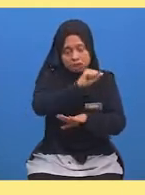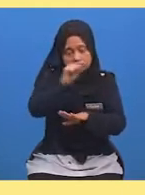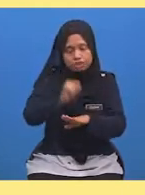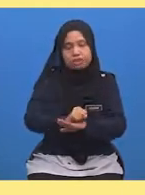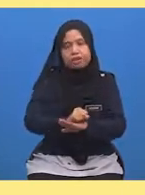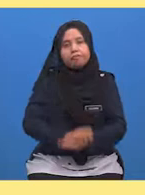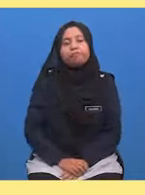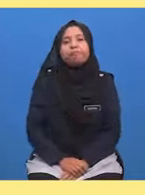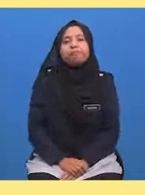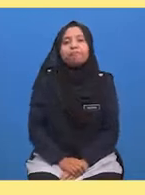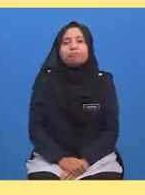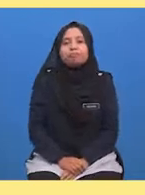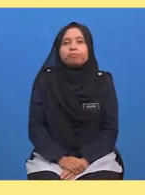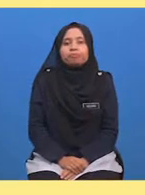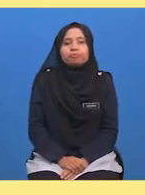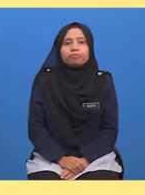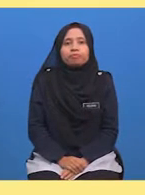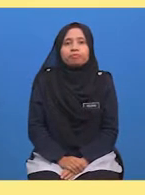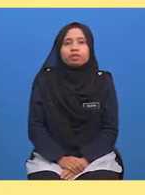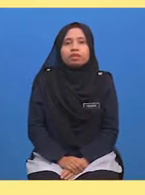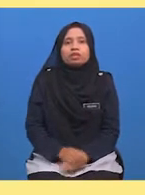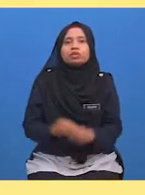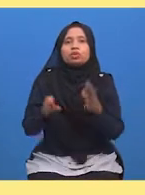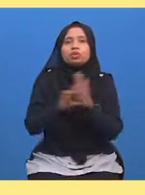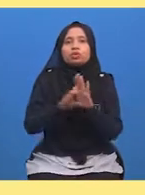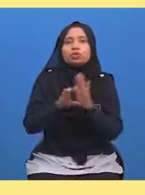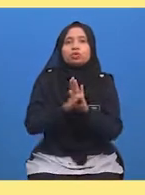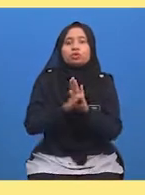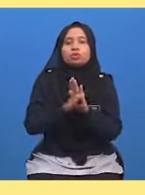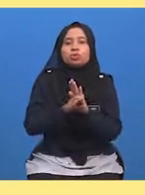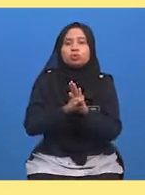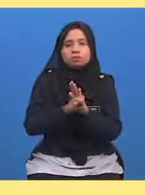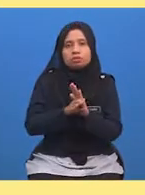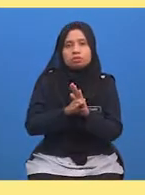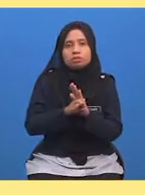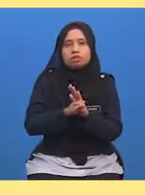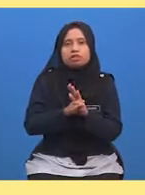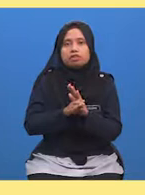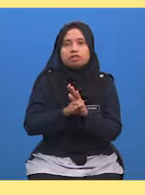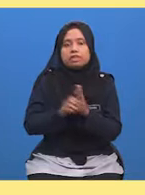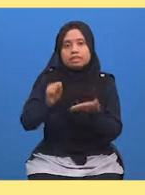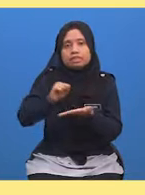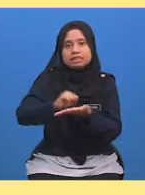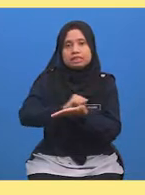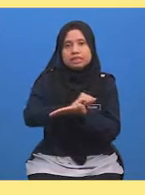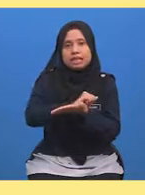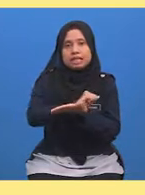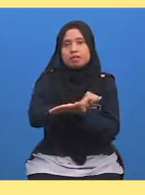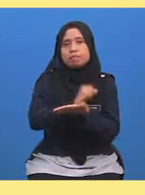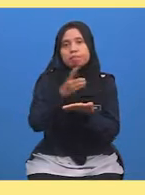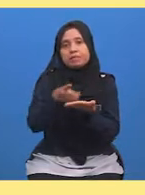dan syarikat. Serta contoh-contoh lampiran ialah